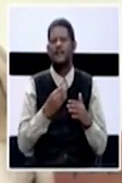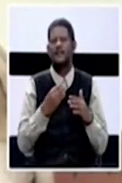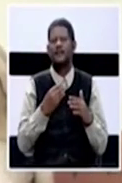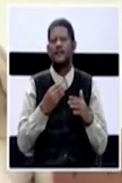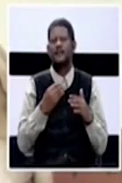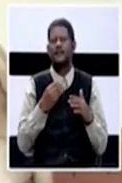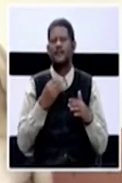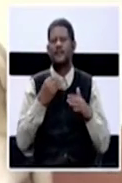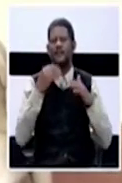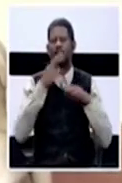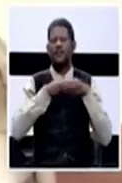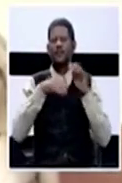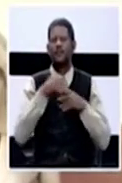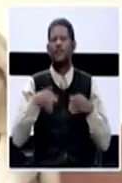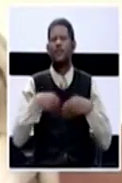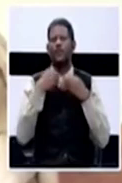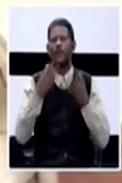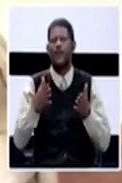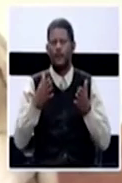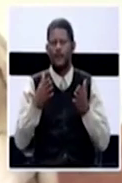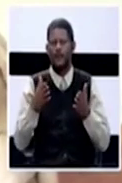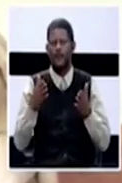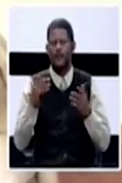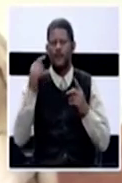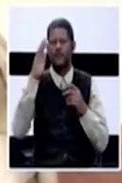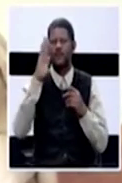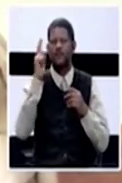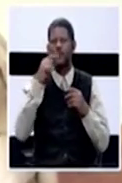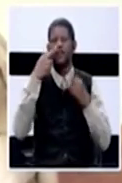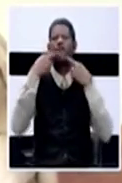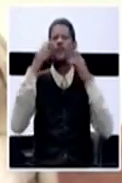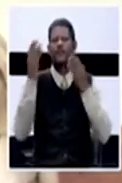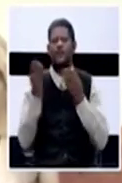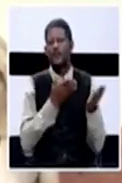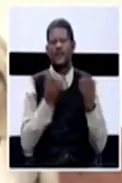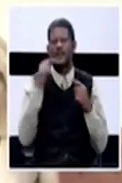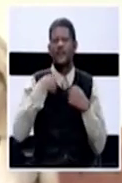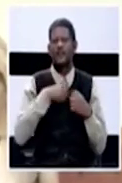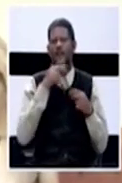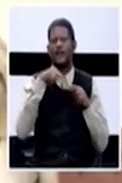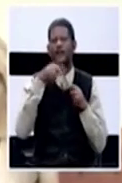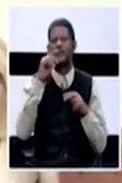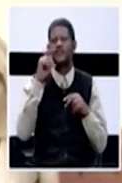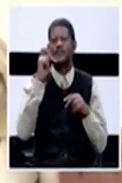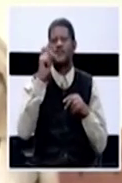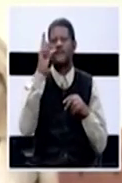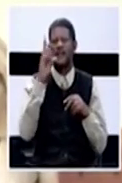ኤረትራን ሻምቆ ወሪድሎ ገለ ተባሂልና ሓበሬታ ተዋሂብና እንዲ ንሕና ከዓ ድፋዕ ኣቲና ሓቲርና ብጎሶማ